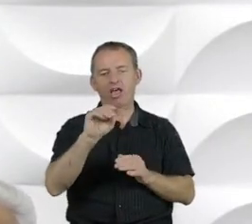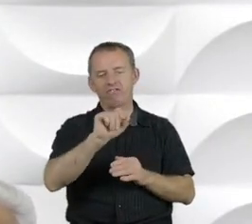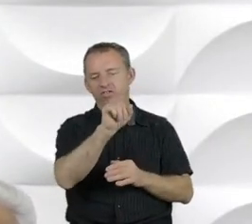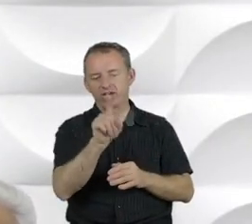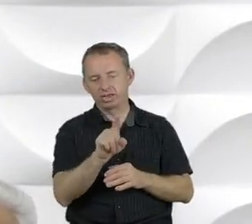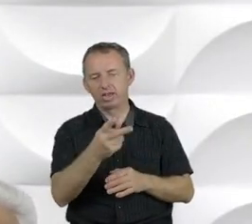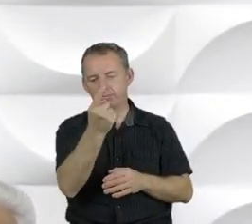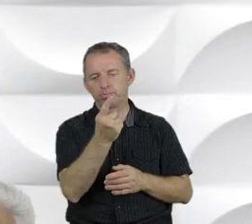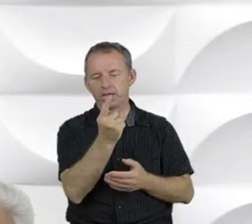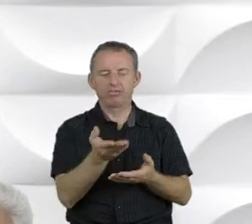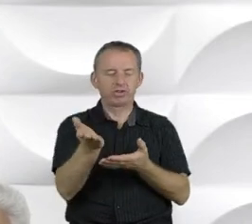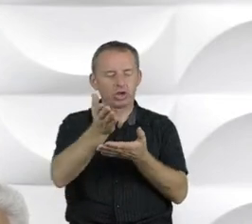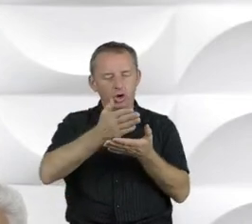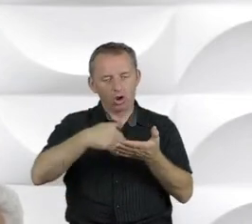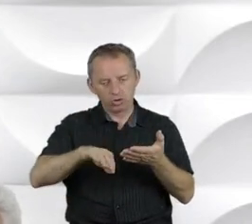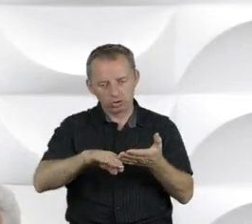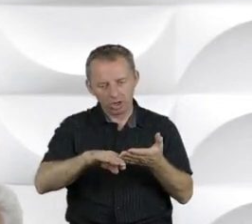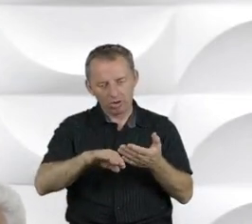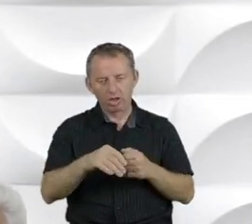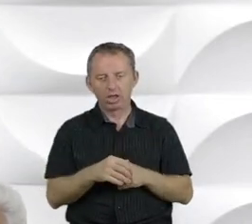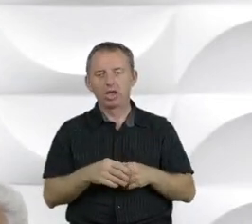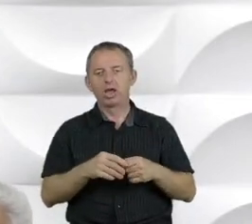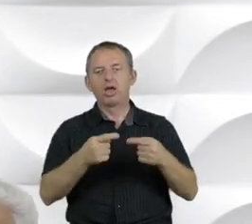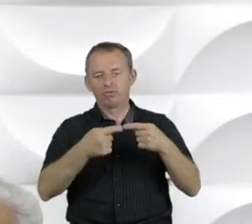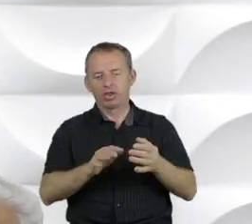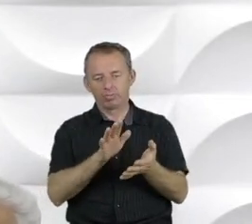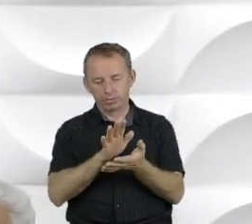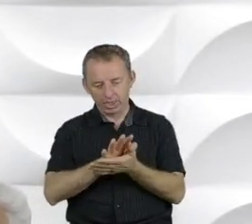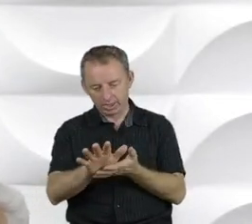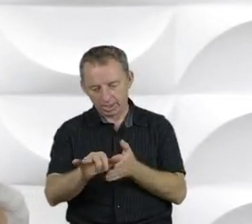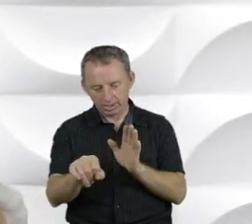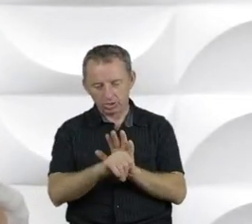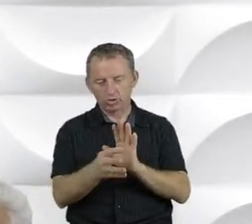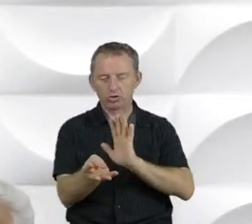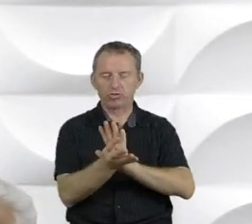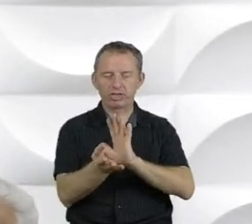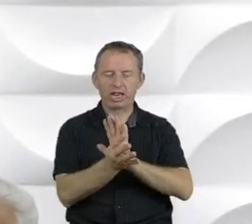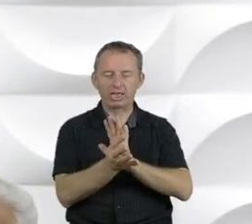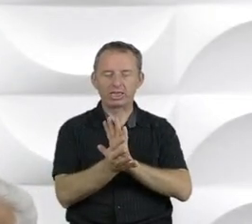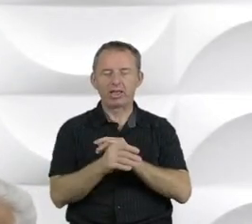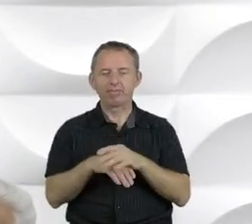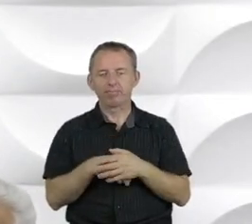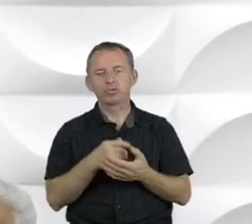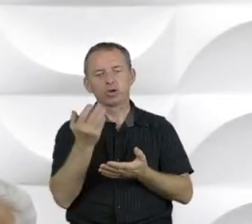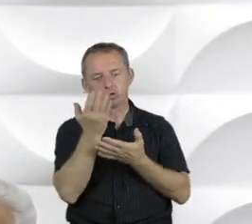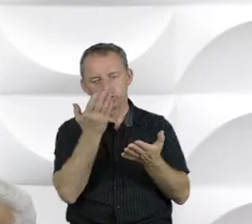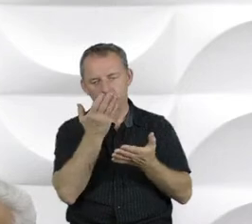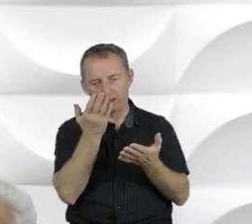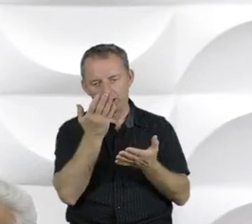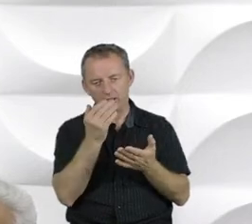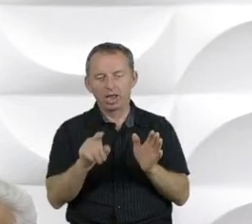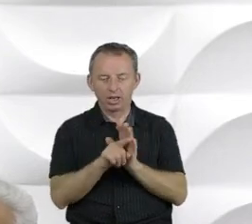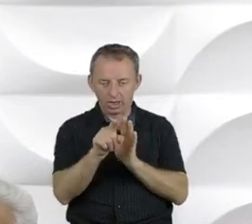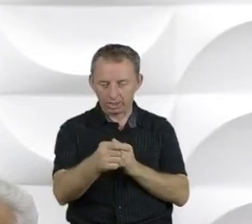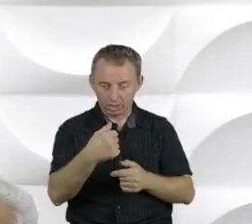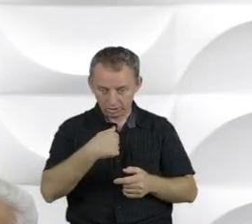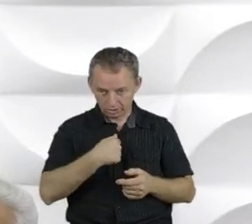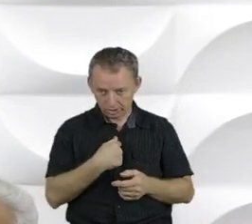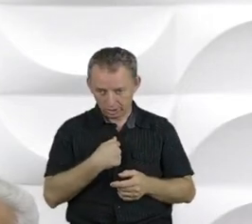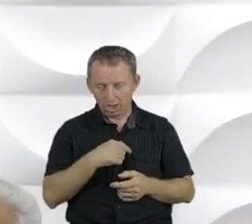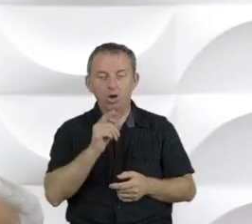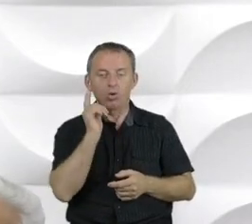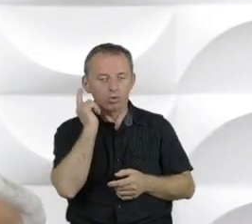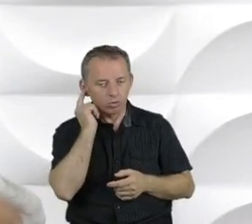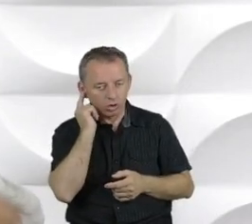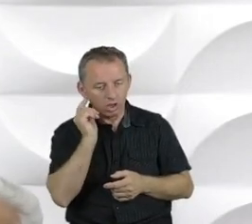rozdziale, od wiersza 15 do 19. Czytam: dlatego i ja, gdy